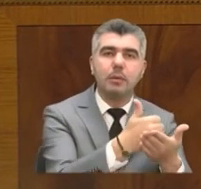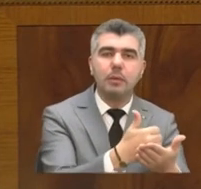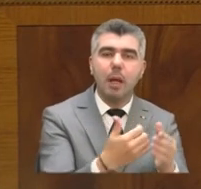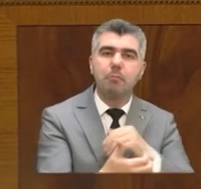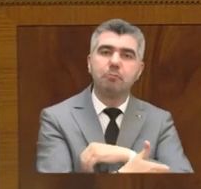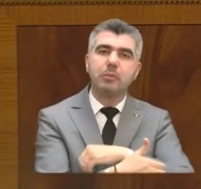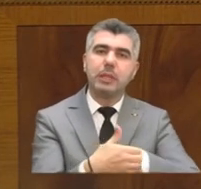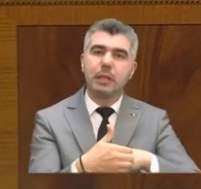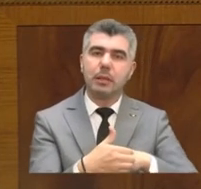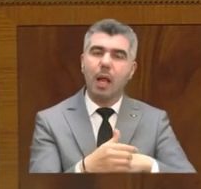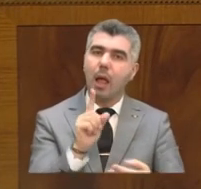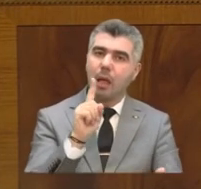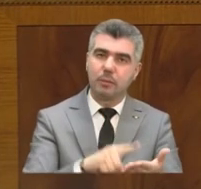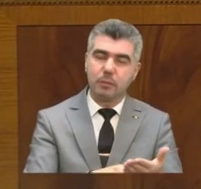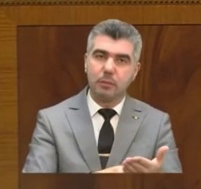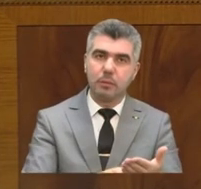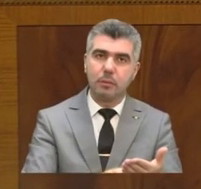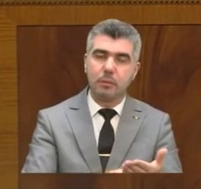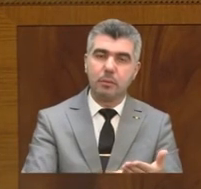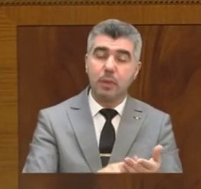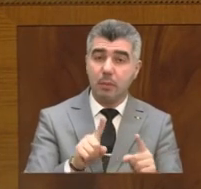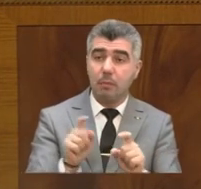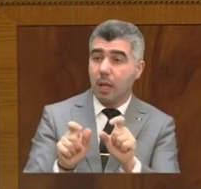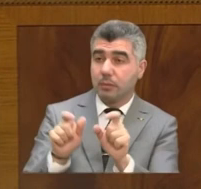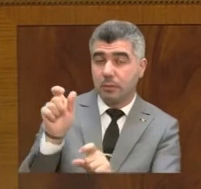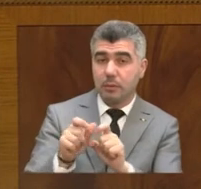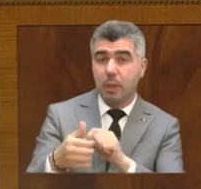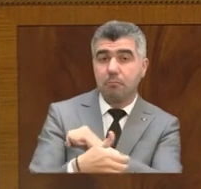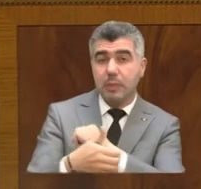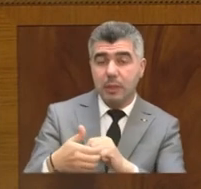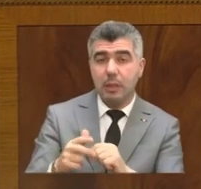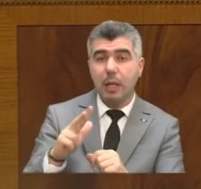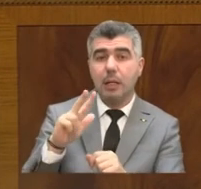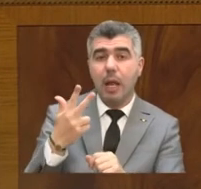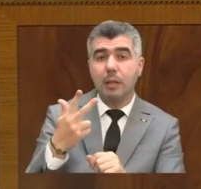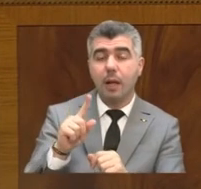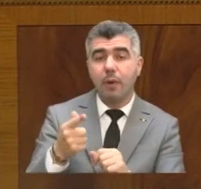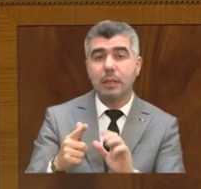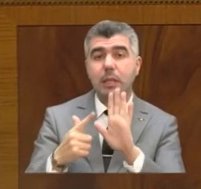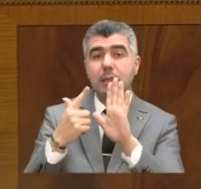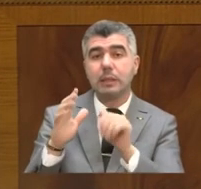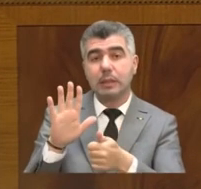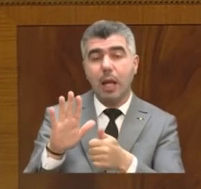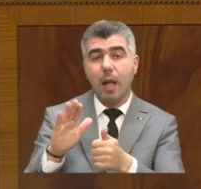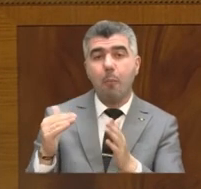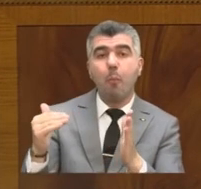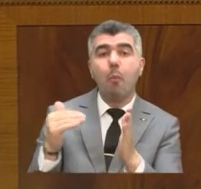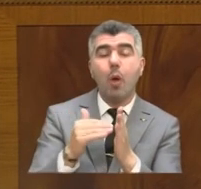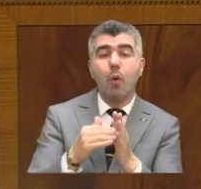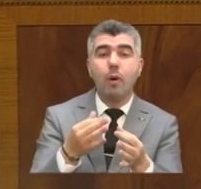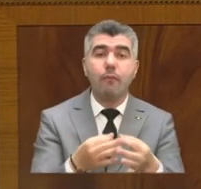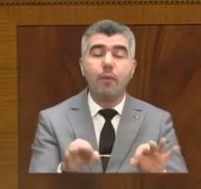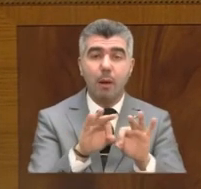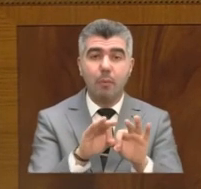لأولئك الذين يحتاجونها؟ هذه الطبقات اللي تكلمت عليها اللي هي 3.6 مليون نتاع الناس غادي توصلوا هذه السنة